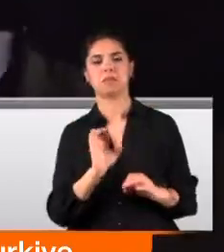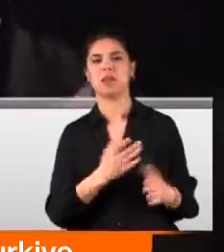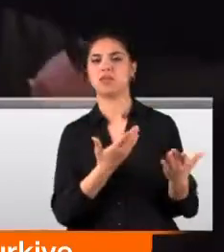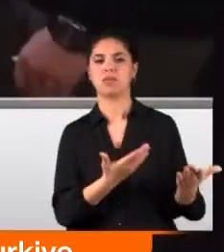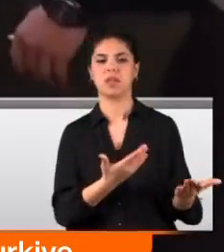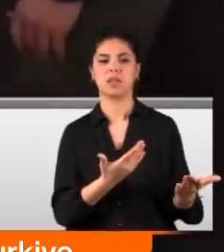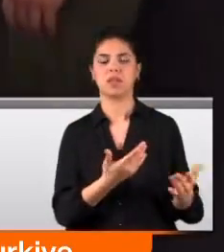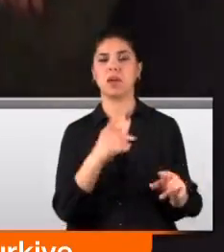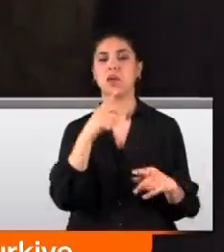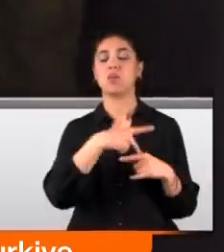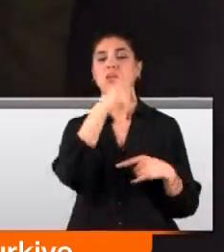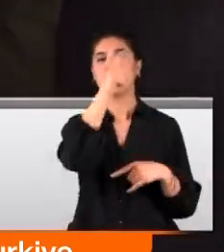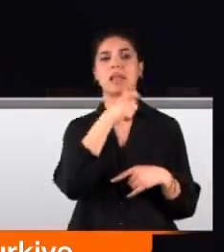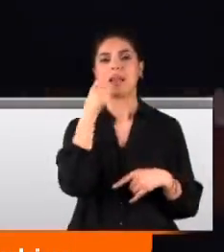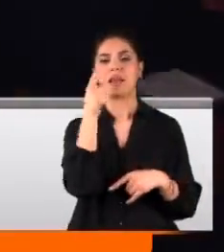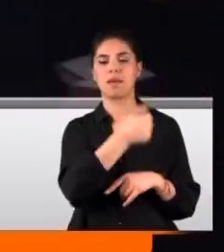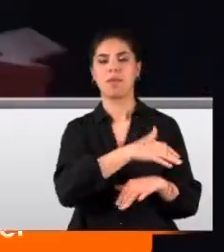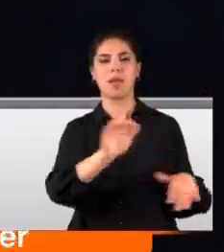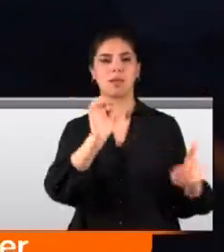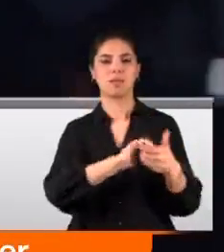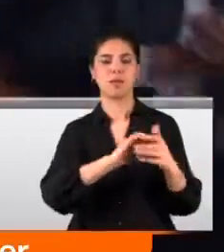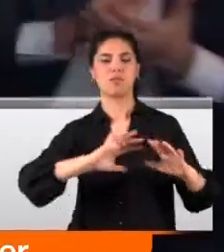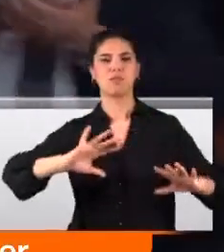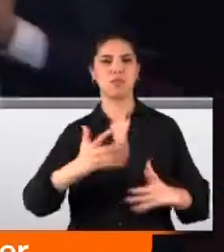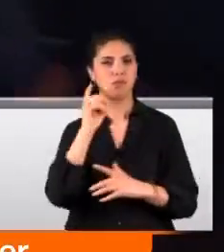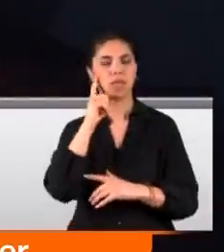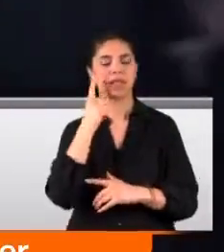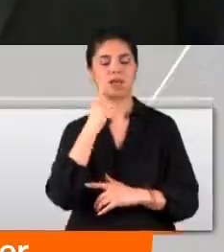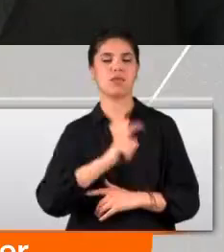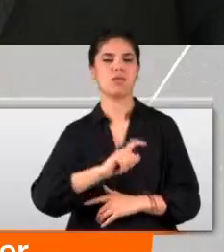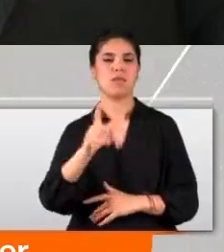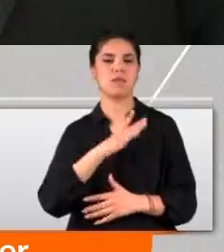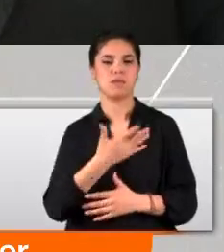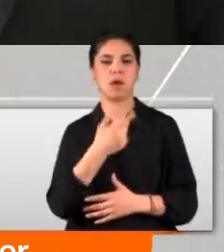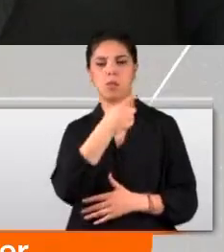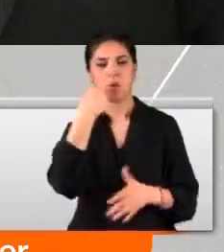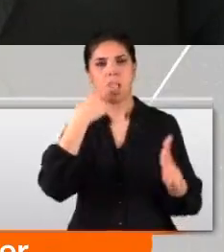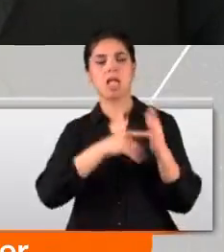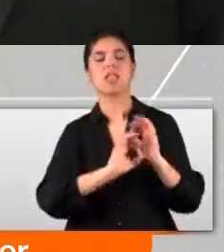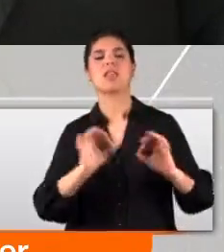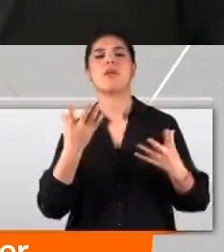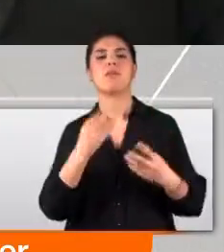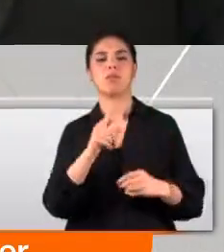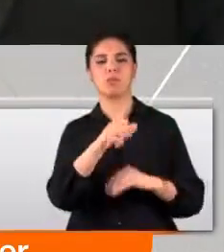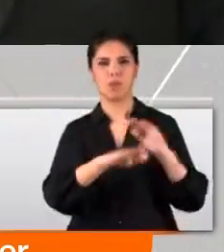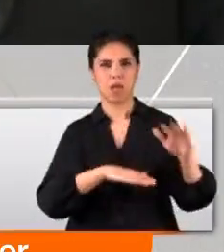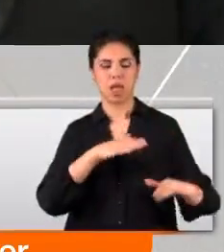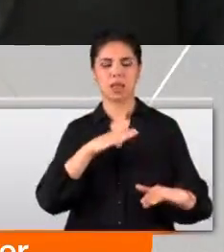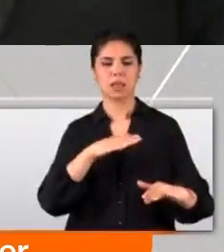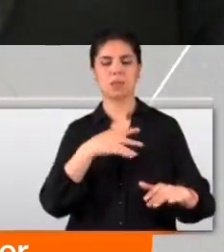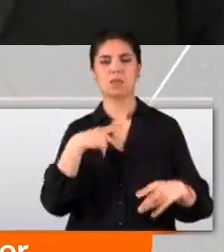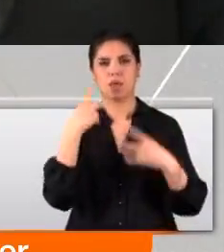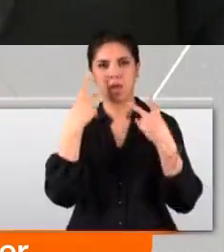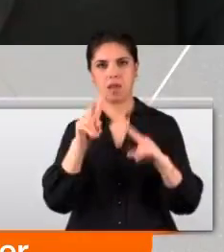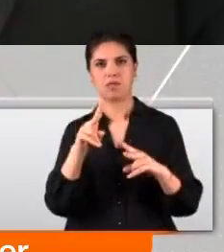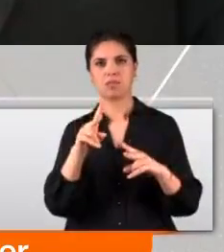başladılar. Yapıcıoğlu konuşmasını altılı masanın dağılacağı iddiasıyla noktaladı. Amaçlarına da ulaşamayacaklar. Attığımız bu adım, bizim yaptığımız bu açıklama